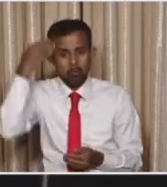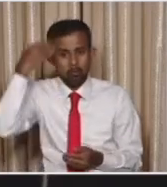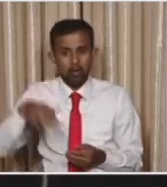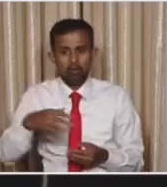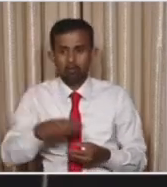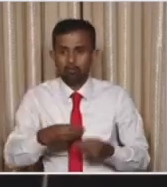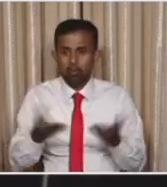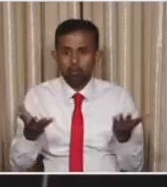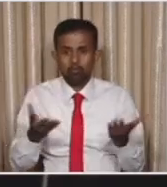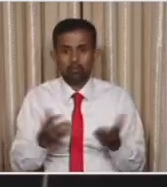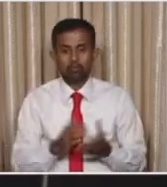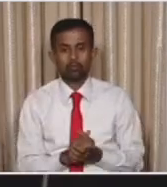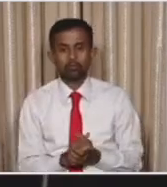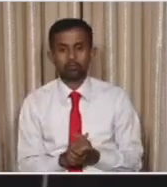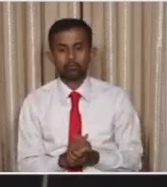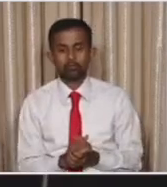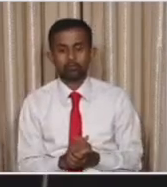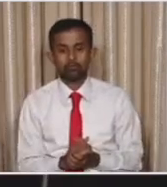නැති වෙනවා.